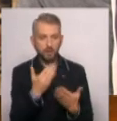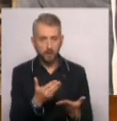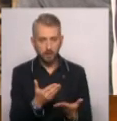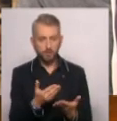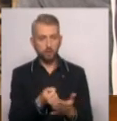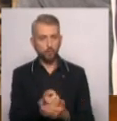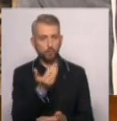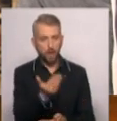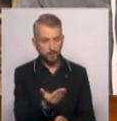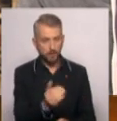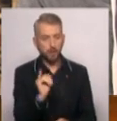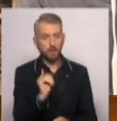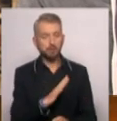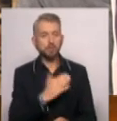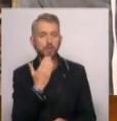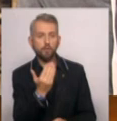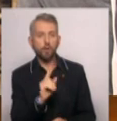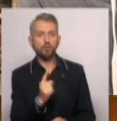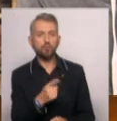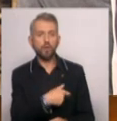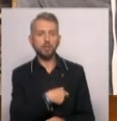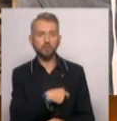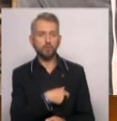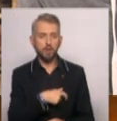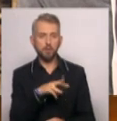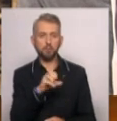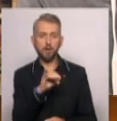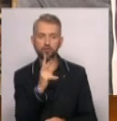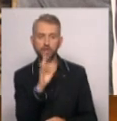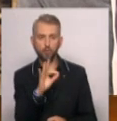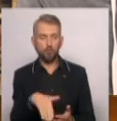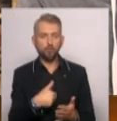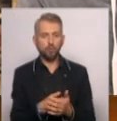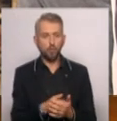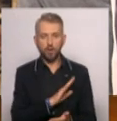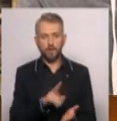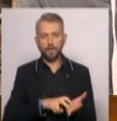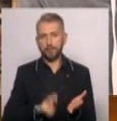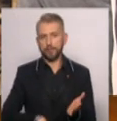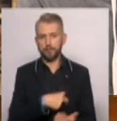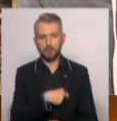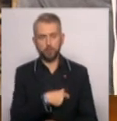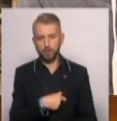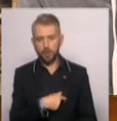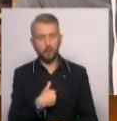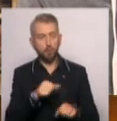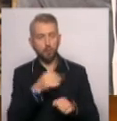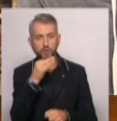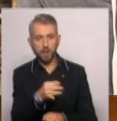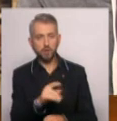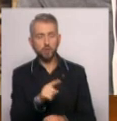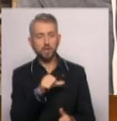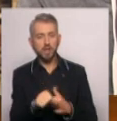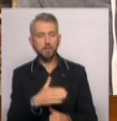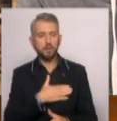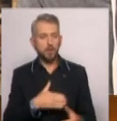до вас і запитувала, чому депутат Марченка до цього часу не поклав мандат. Я можу сказати, що саме наша